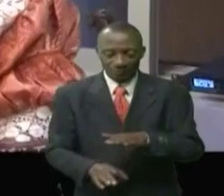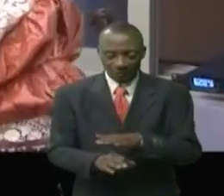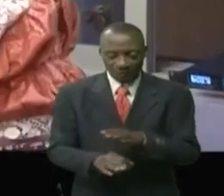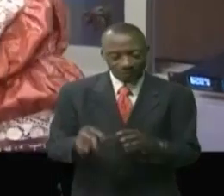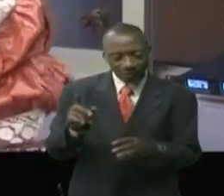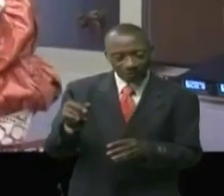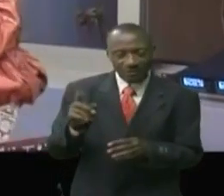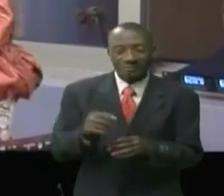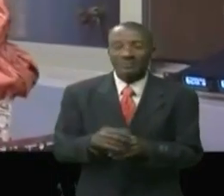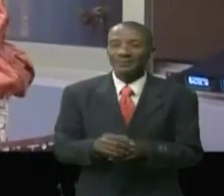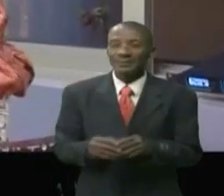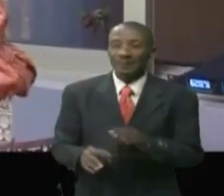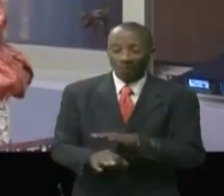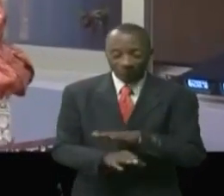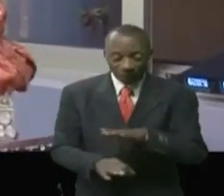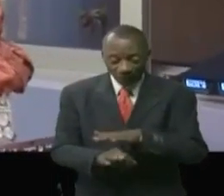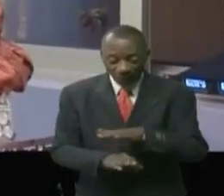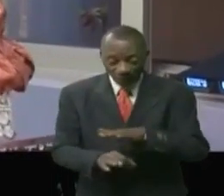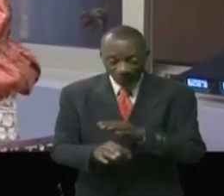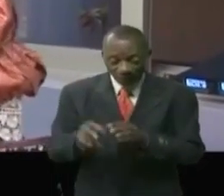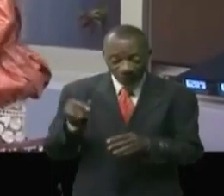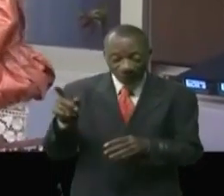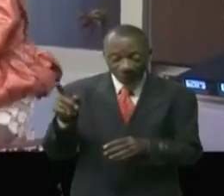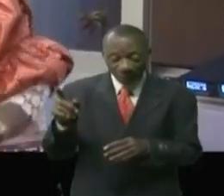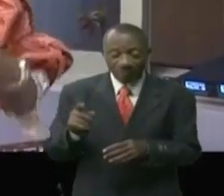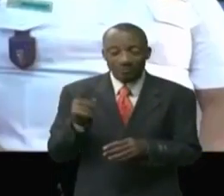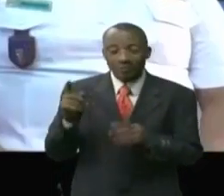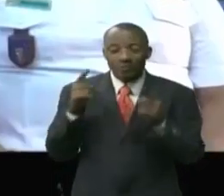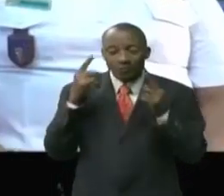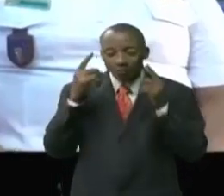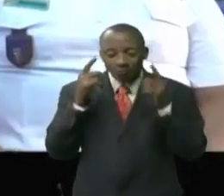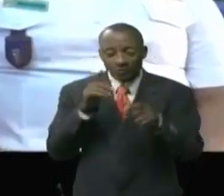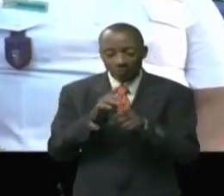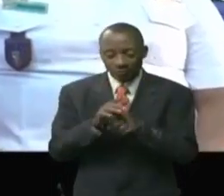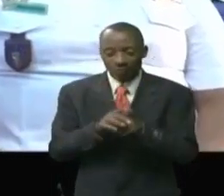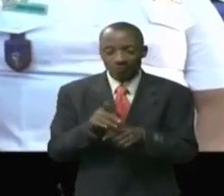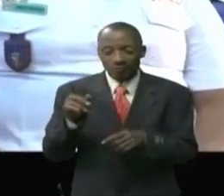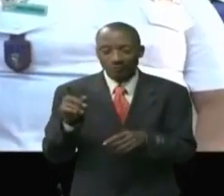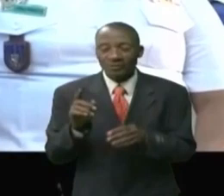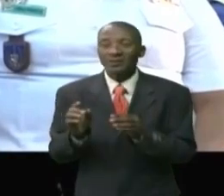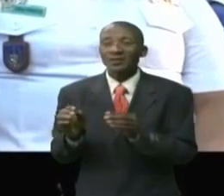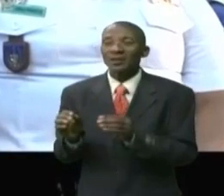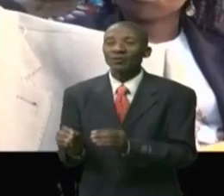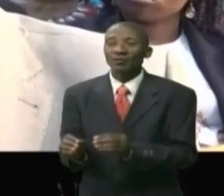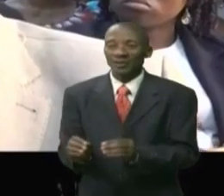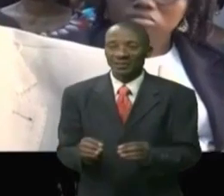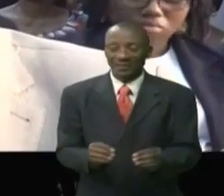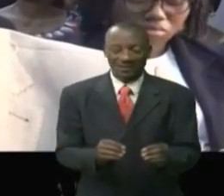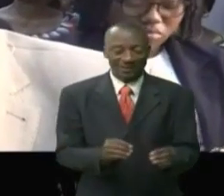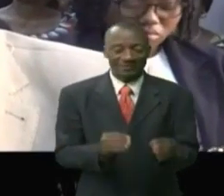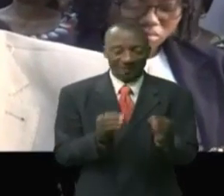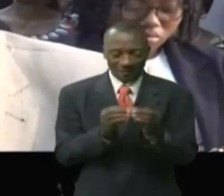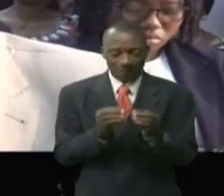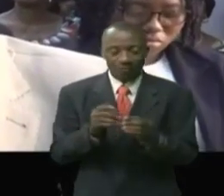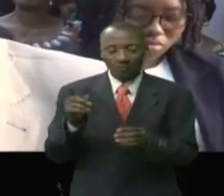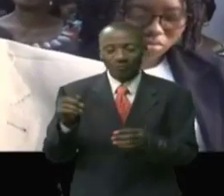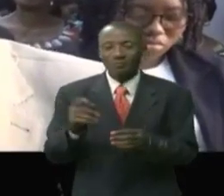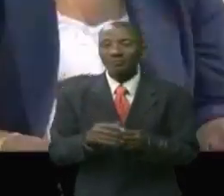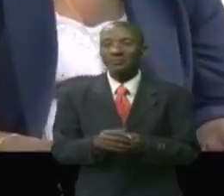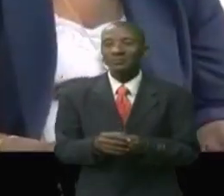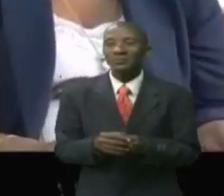coordinatrice graciaa missenga avocate de son état et assistante à la Faculté de droit de l'Université de